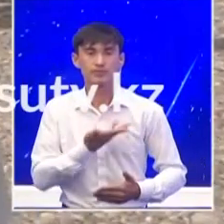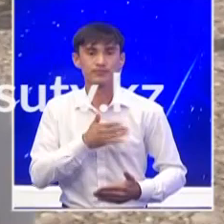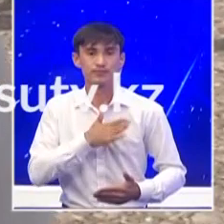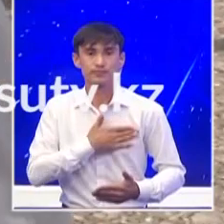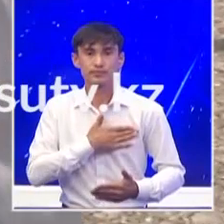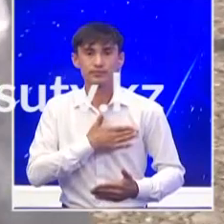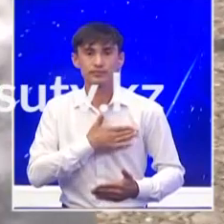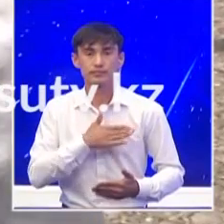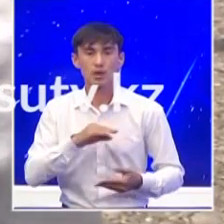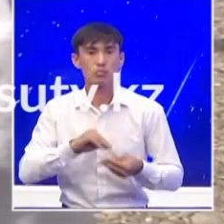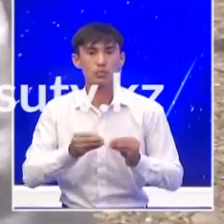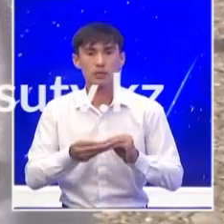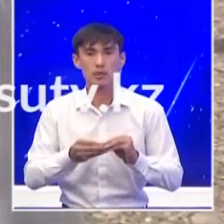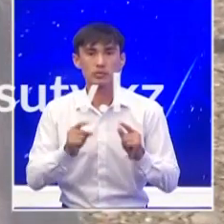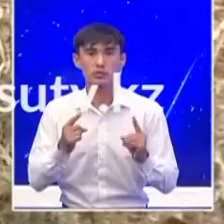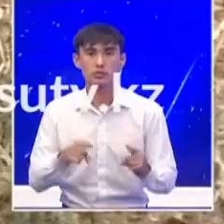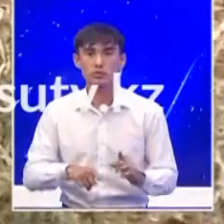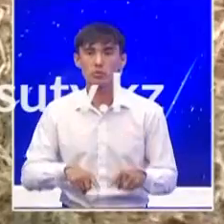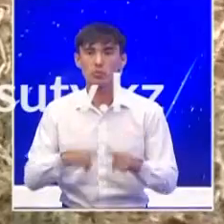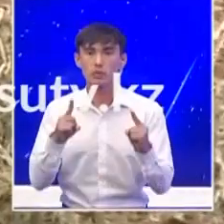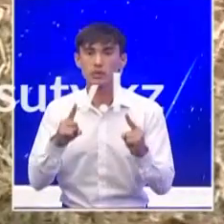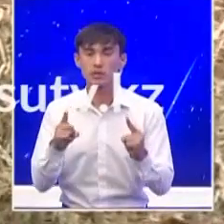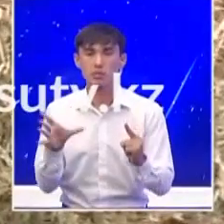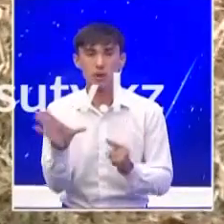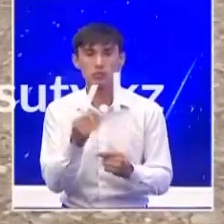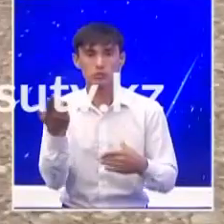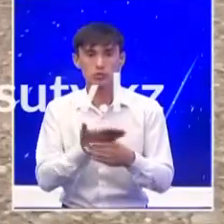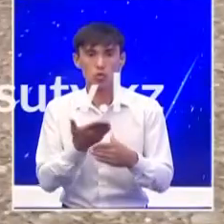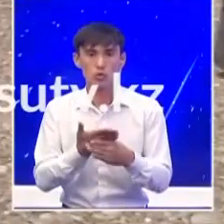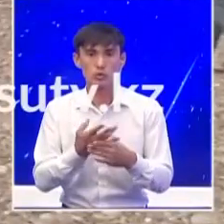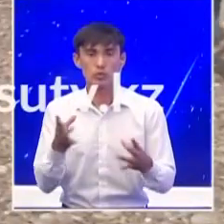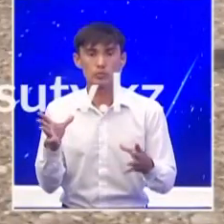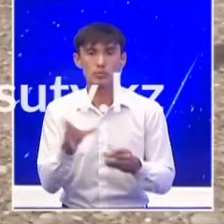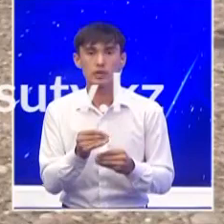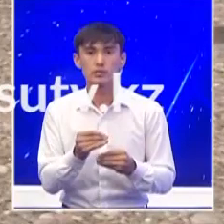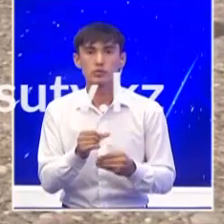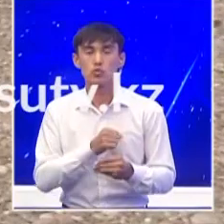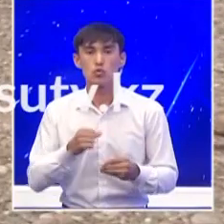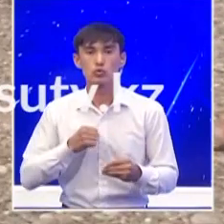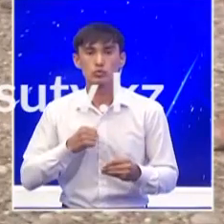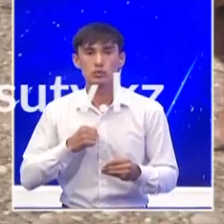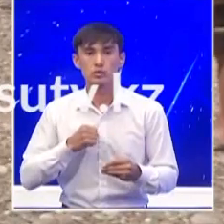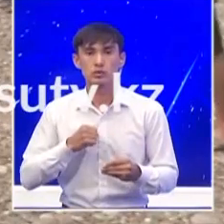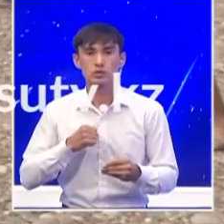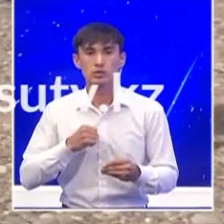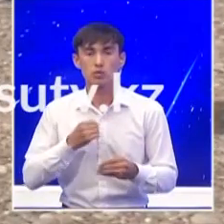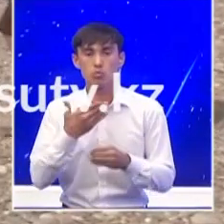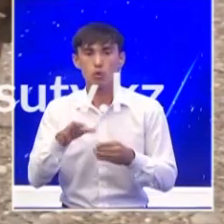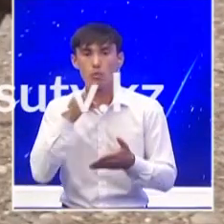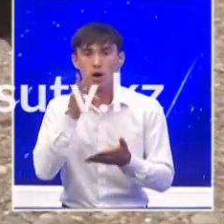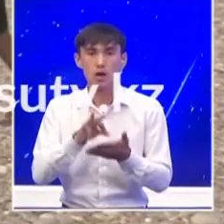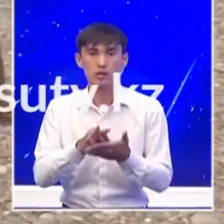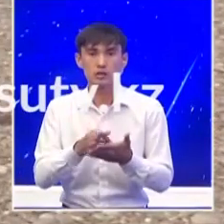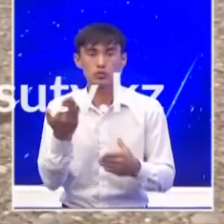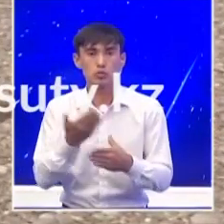Бұл мәселені көтермеске не деген ой келді. Бір жағадан бас, бір жеңнен қол шығарып, өздерінің аузынан бөліп жарып осындай қиын